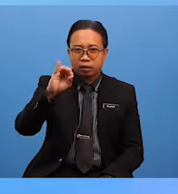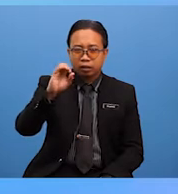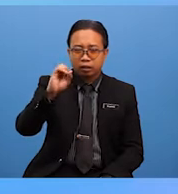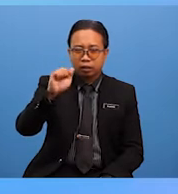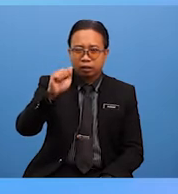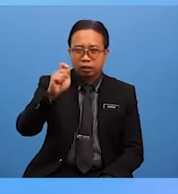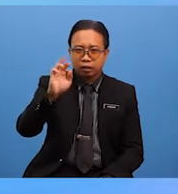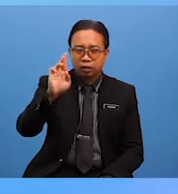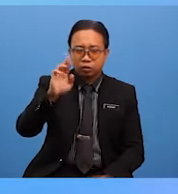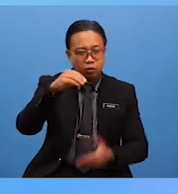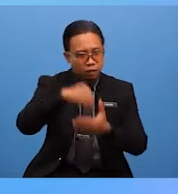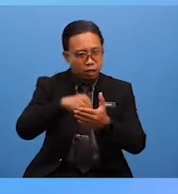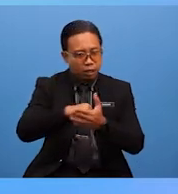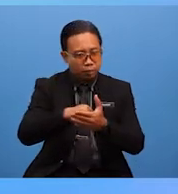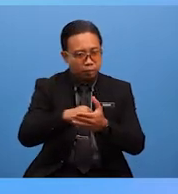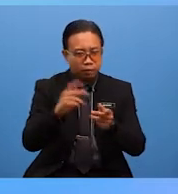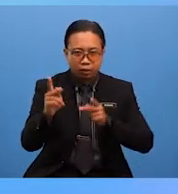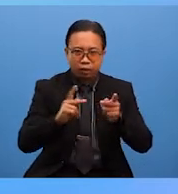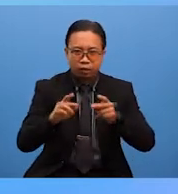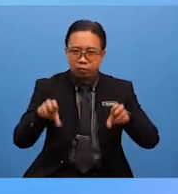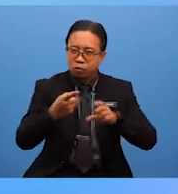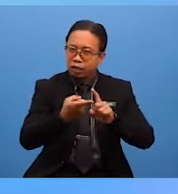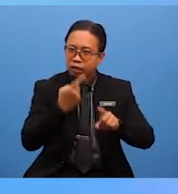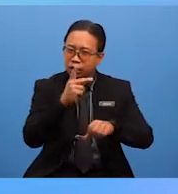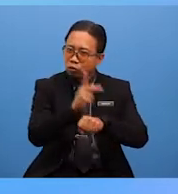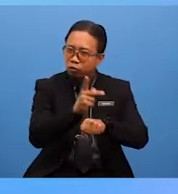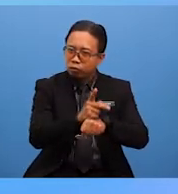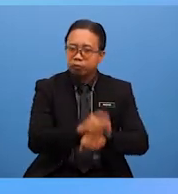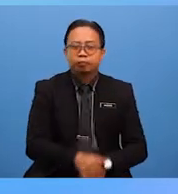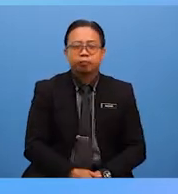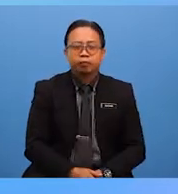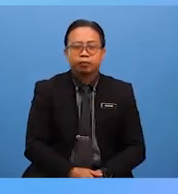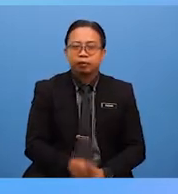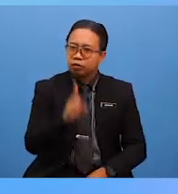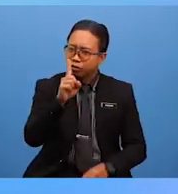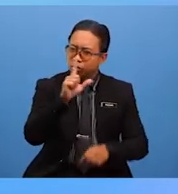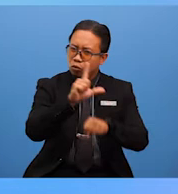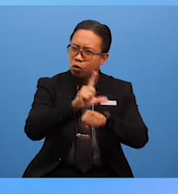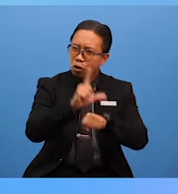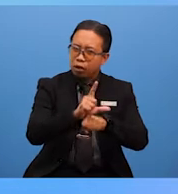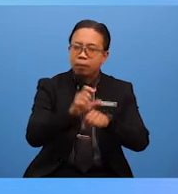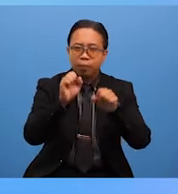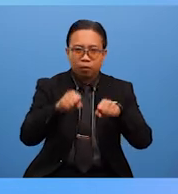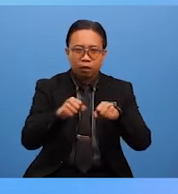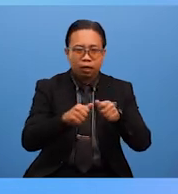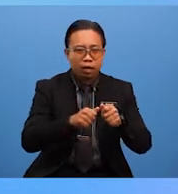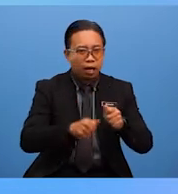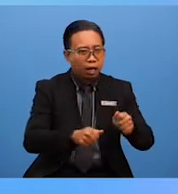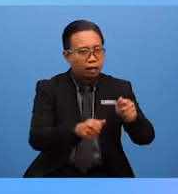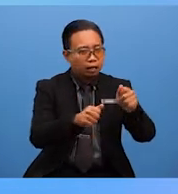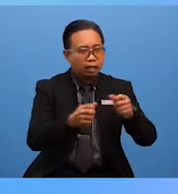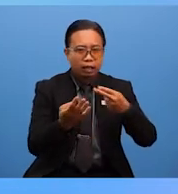diperbuat daripada from yang merupakan sejenis logam dan dapat mengalirkan HP